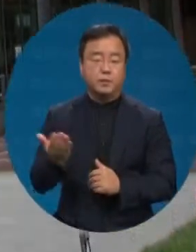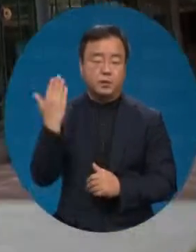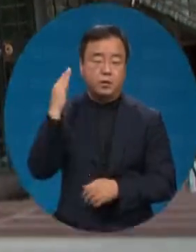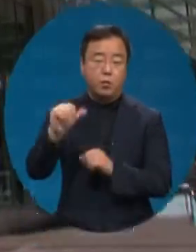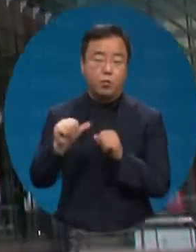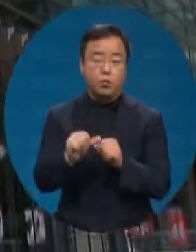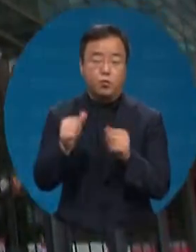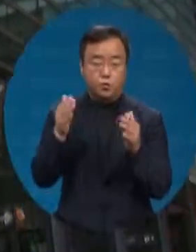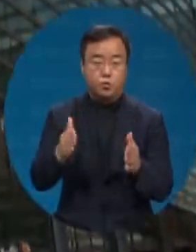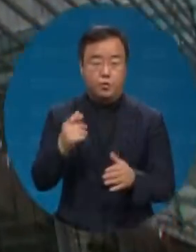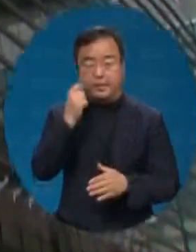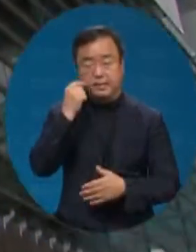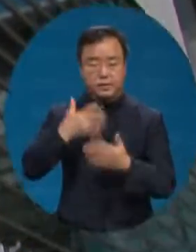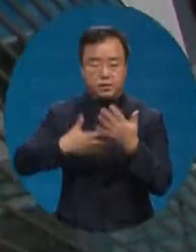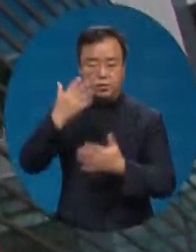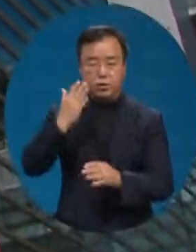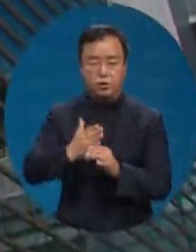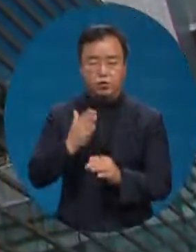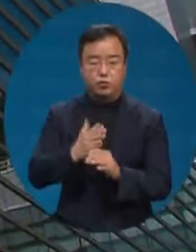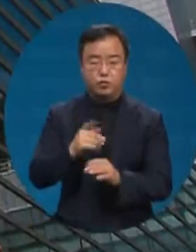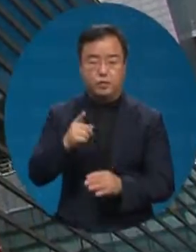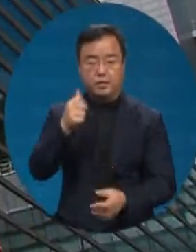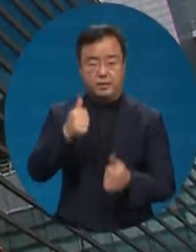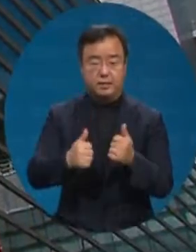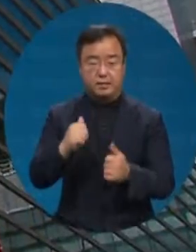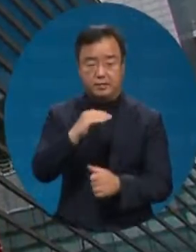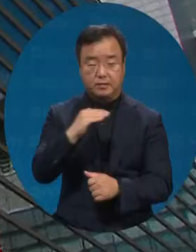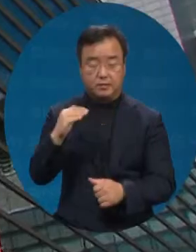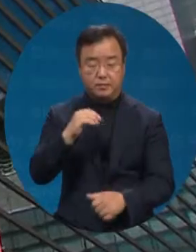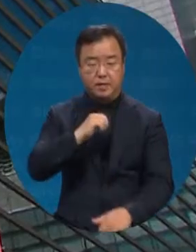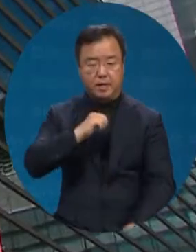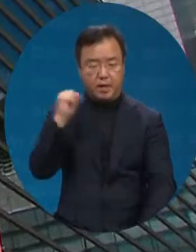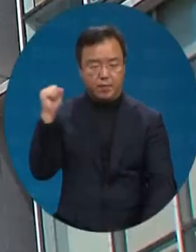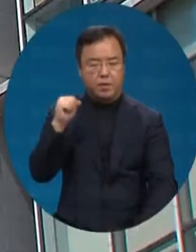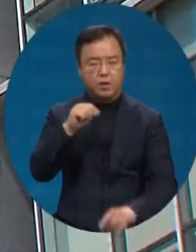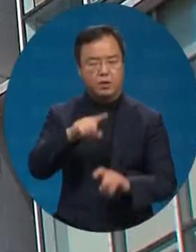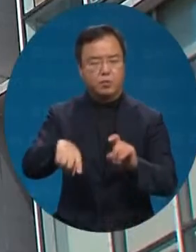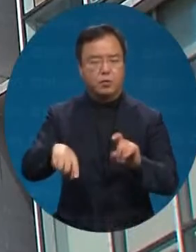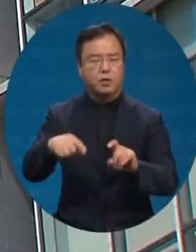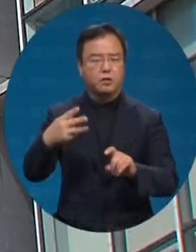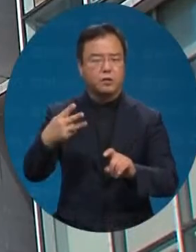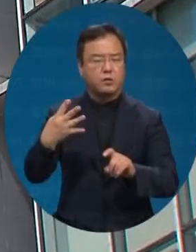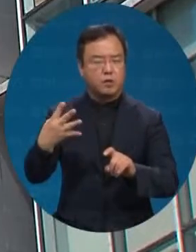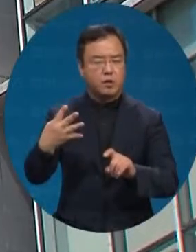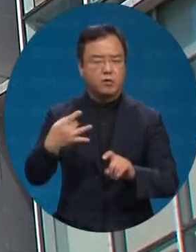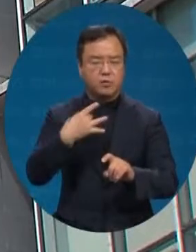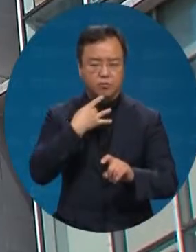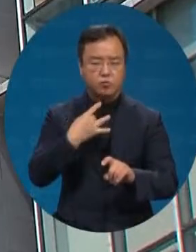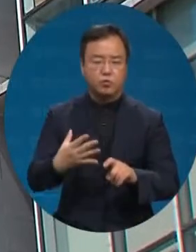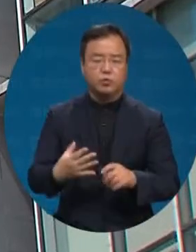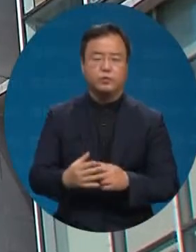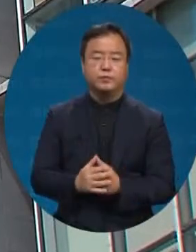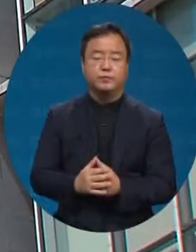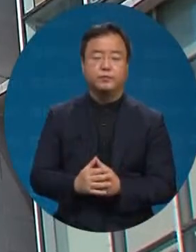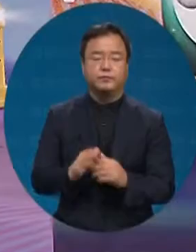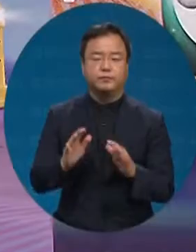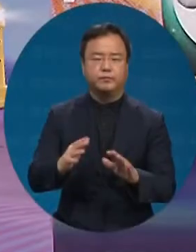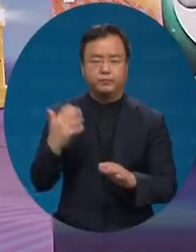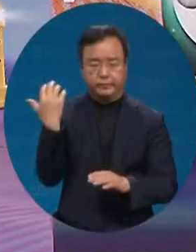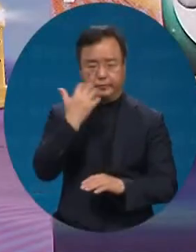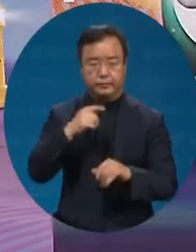흥행작 뜰 가운데 100 델 테스트를 통과한 영어는 10편 가운데 서너 편 스스메 불과합니다 성평등